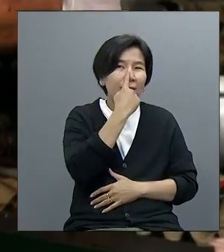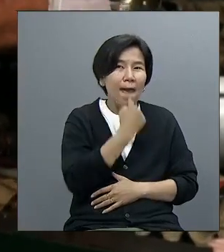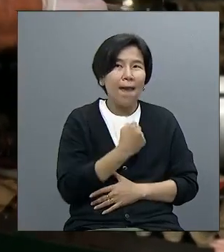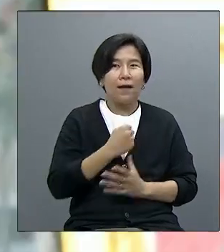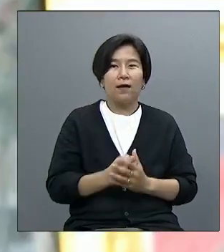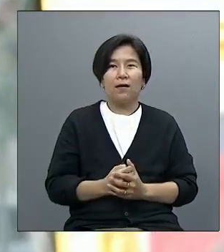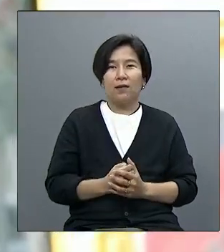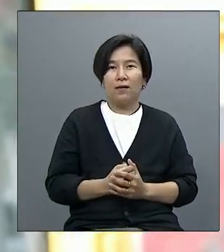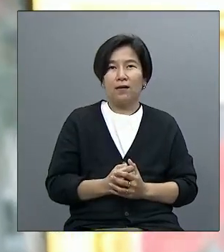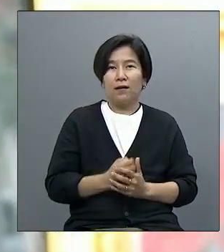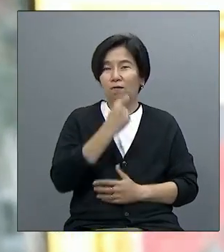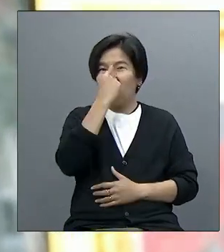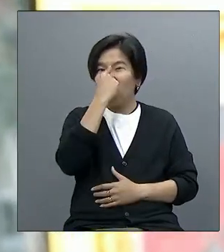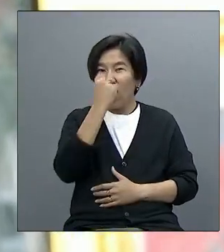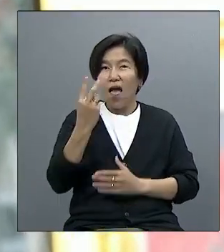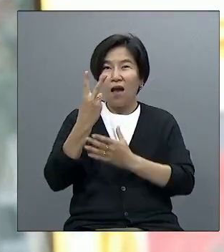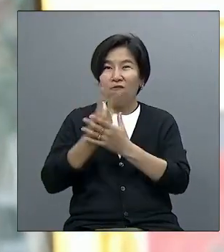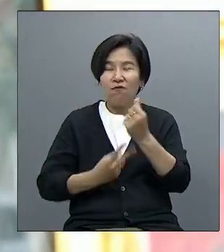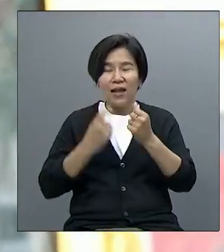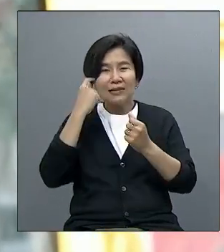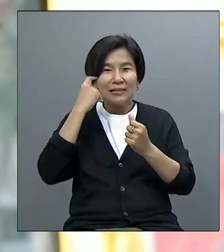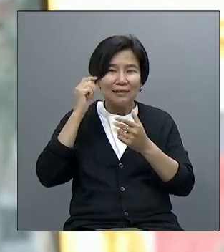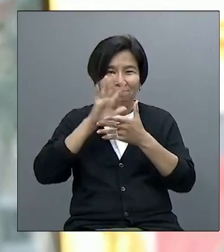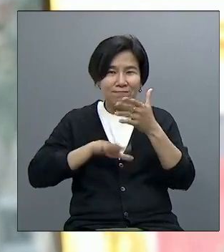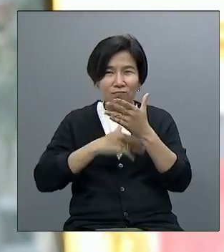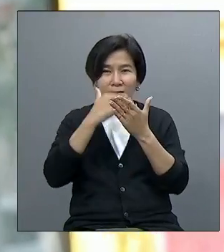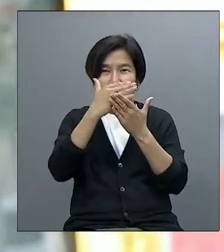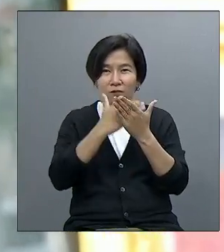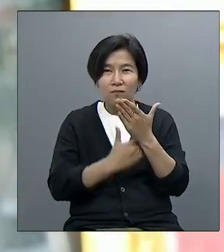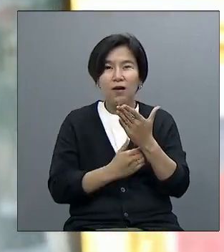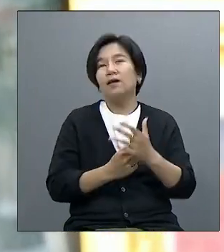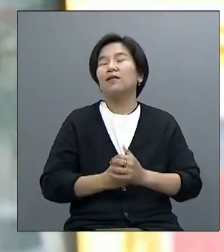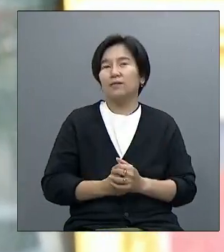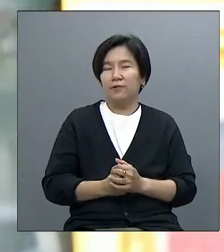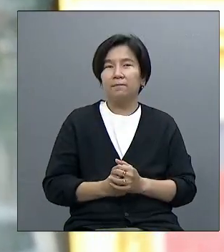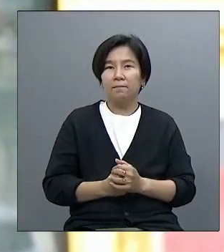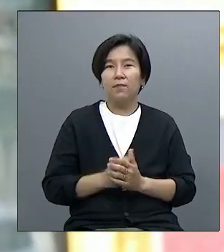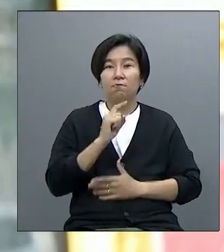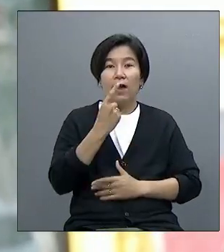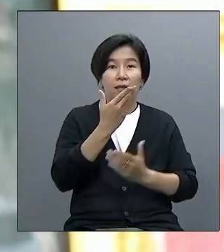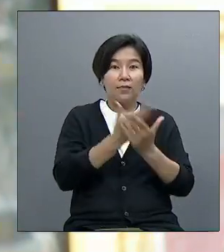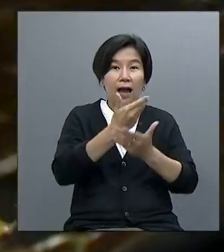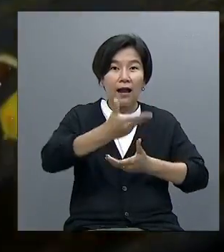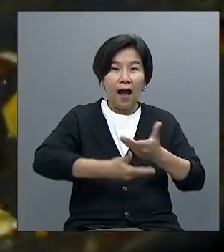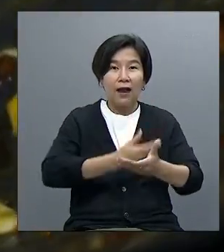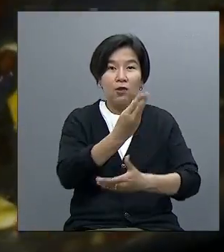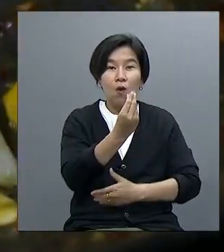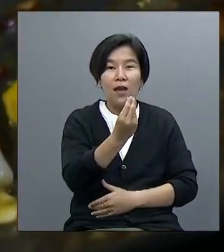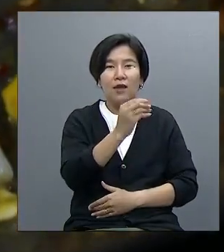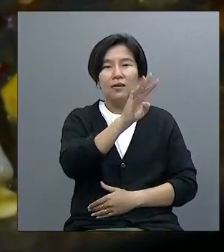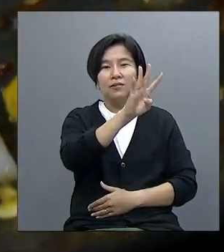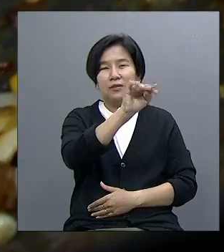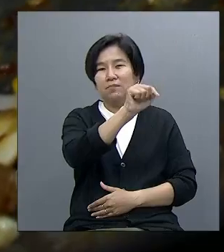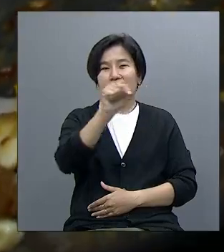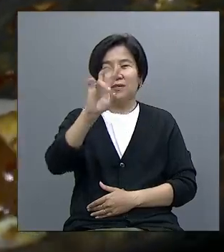ามีเนี่ยช่วยกันคิดค้นขึ้นมาสนนราคาค่ะอยู่ที่40ถึง70บาทเท่านั้นนะคะคุณผู้ชมแต่ใ